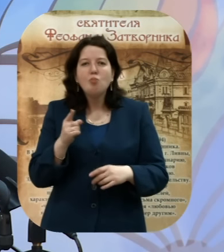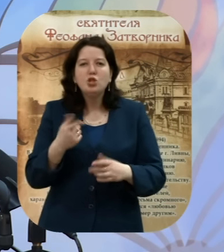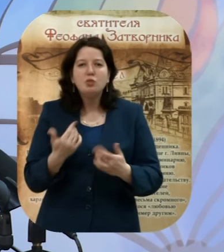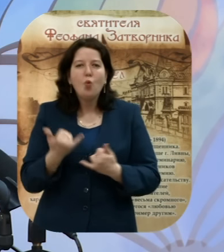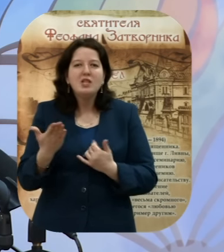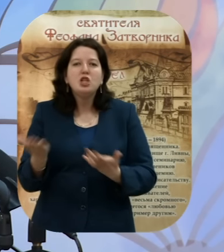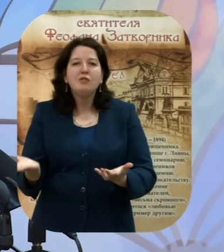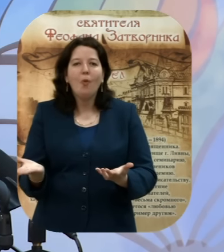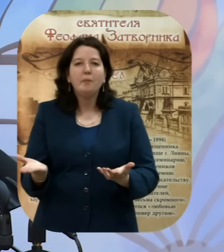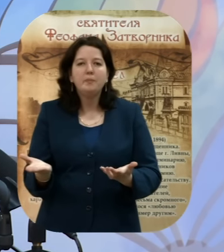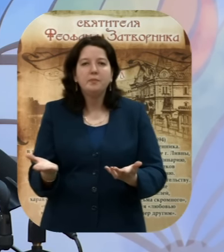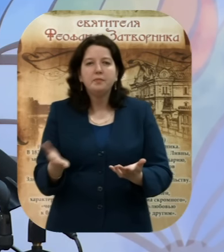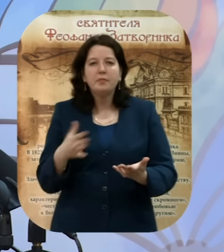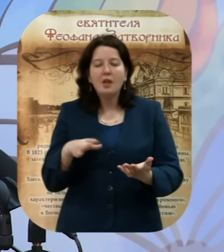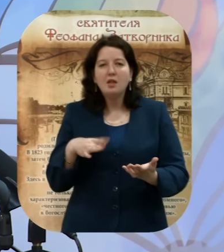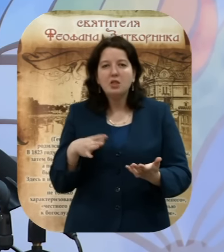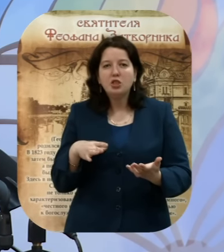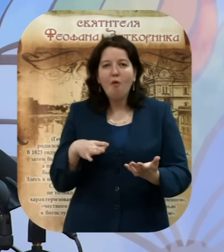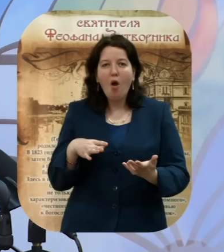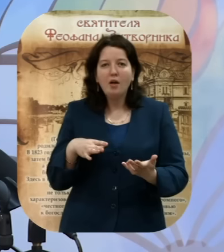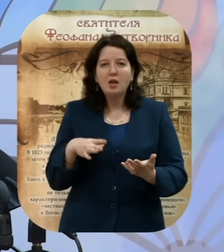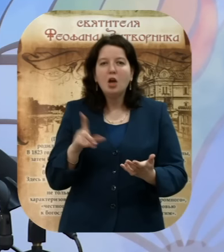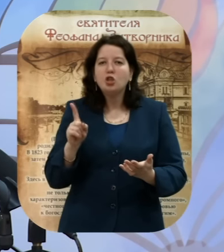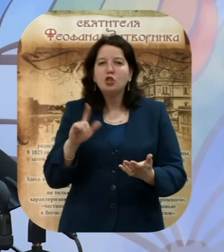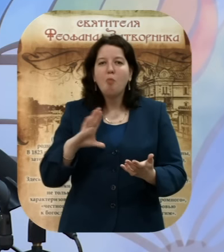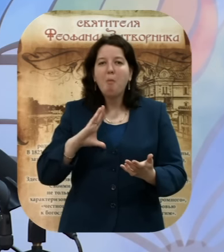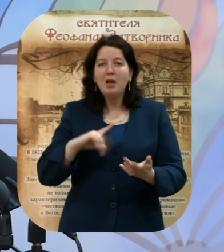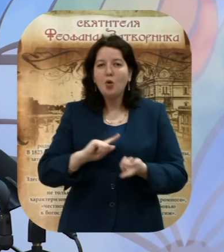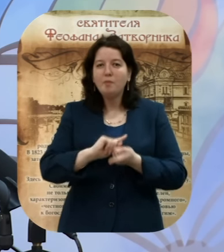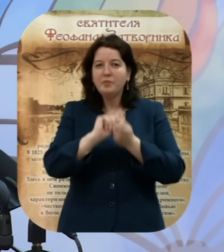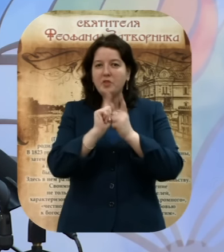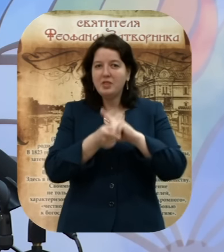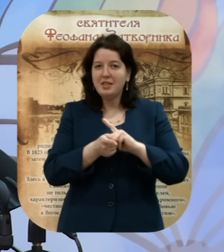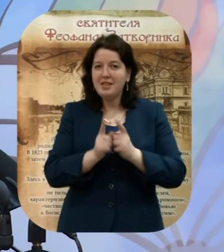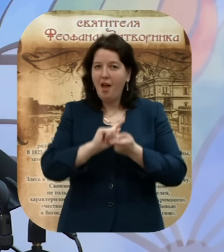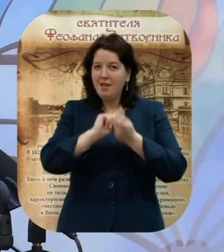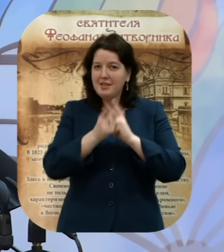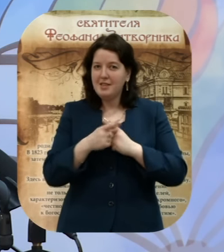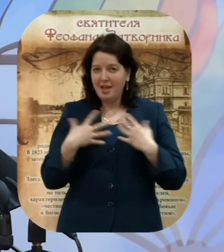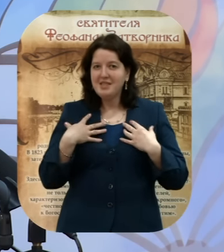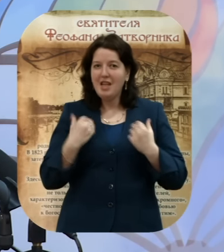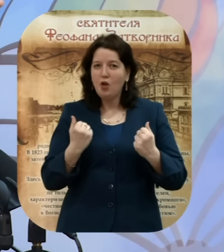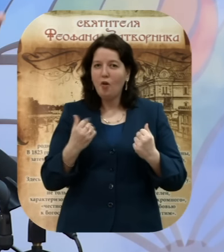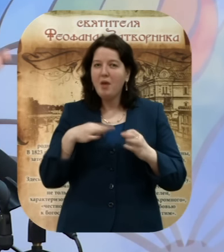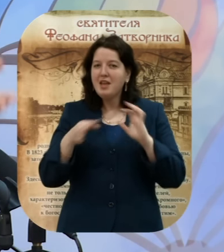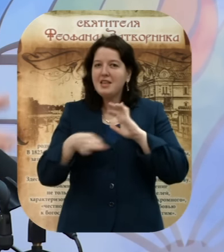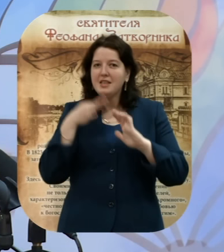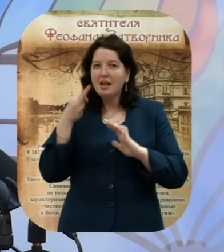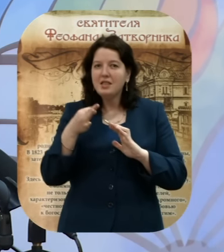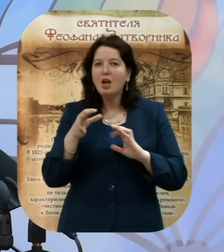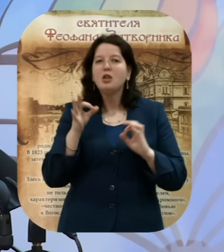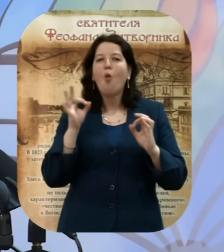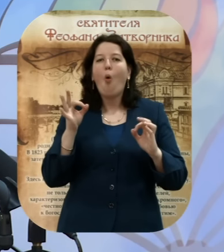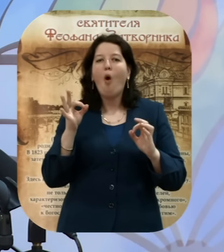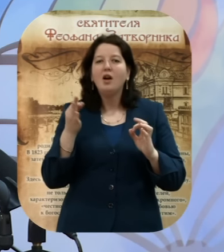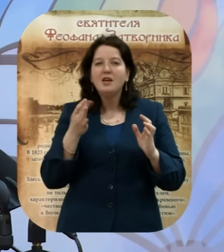чего? Для того, чтобы потом стать здоровым и сказать: о, слава тебе, Господи, наконец-то